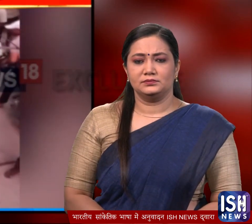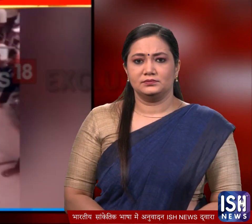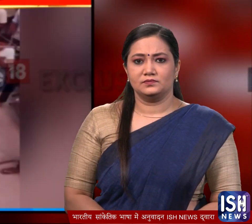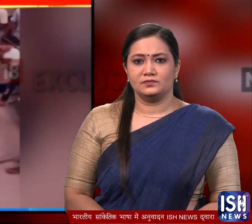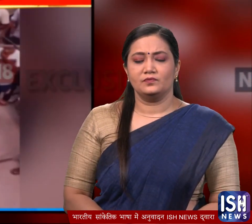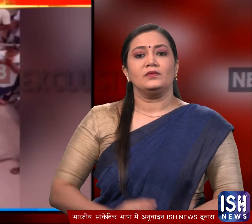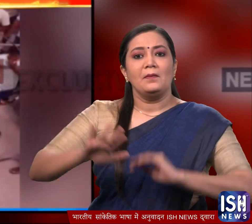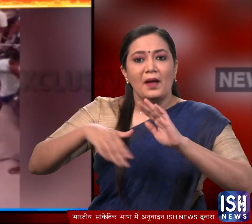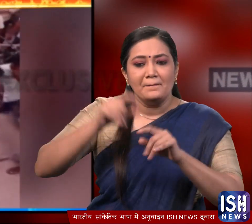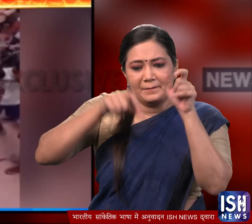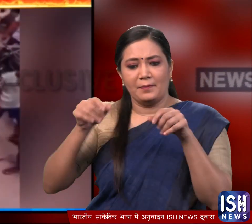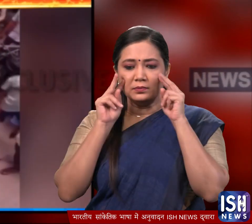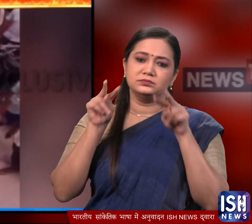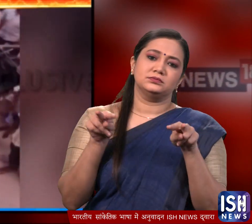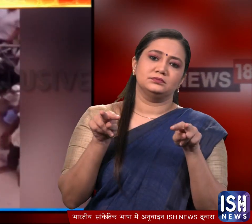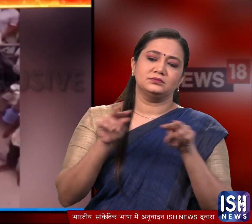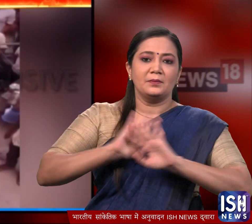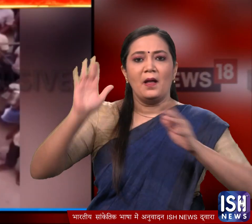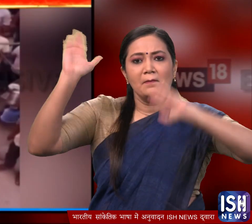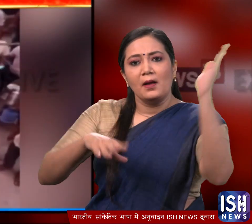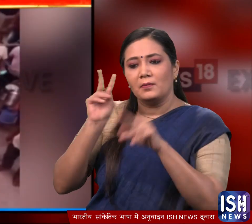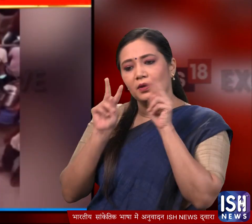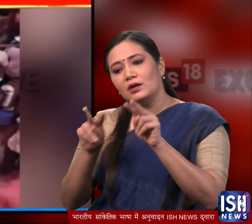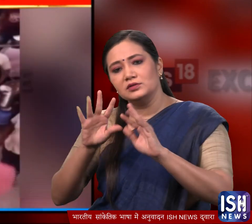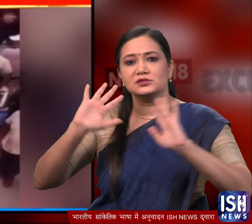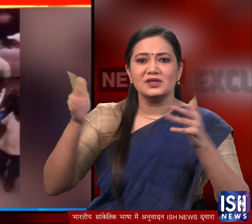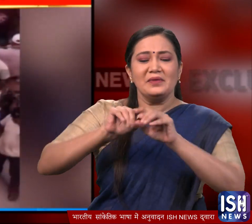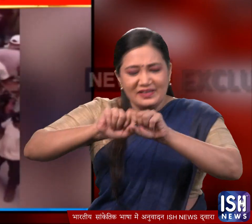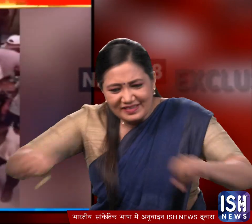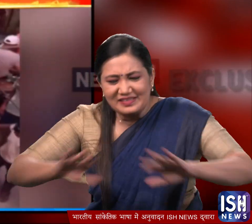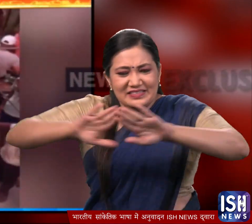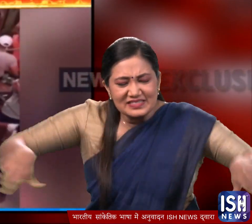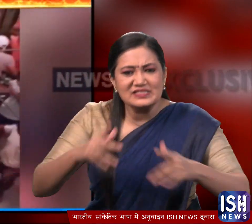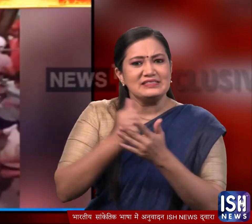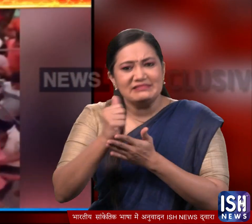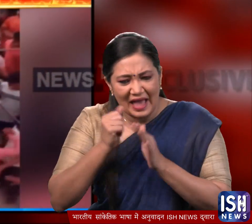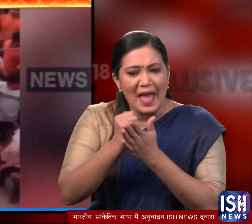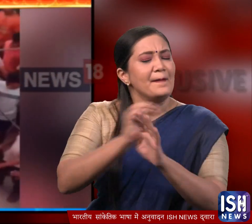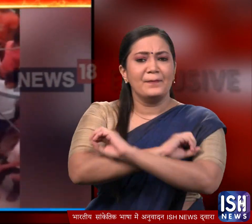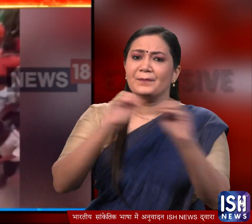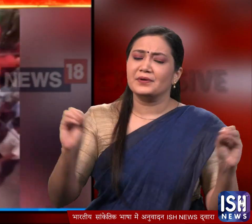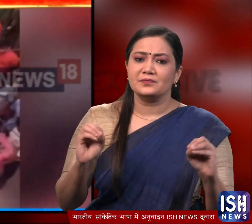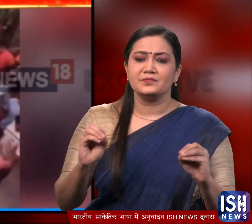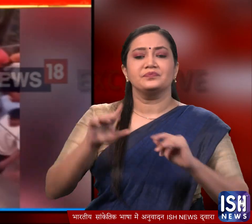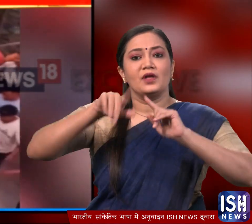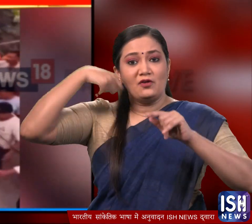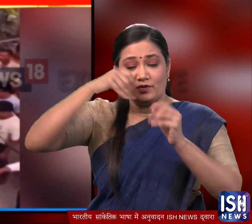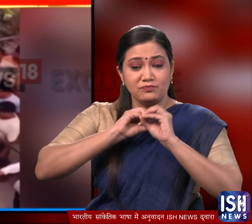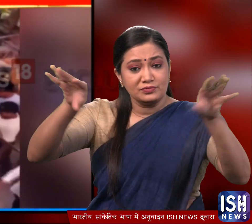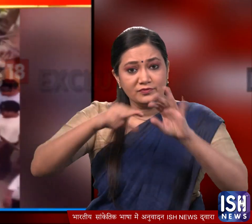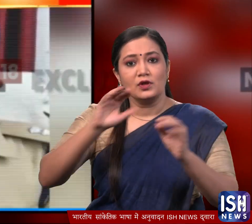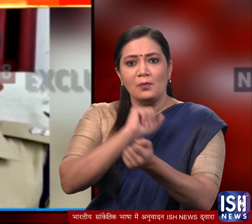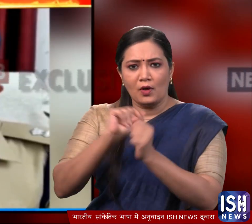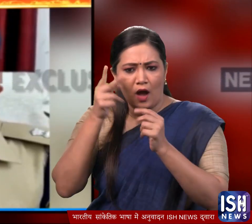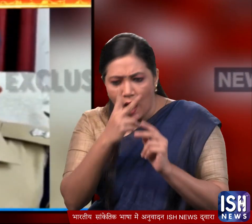इसके बाद भी लोग तमाशबीन बने रहे और पिट रहे लड़के को दबंगों के चंगुल से छुड़ाने के लिए आगे नहीं आए। वहीं इस वीडियो के वायरल होते ही पुलिस